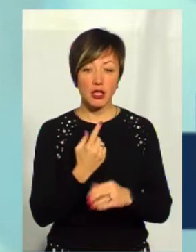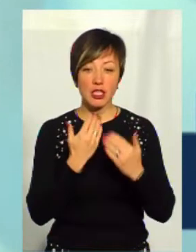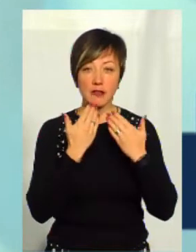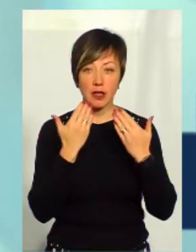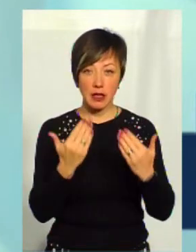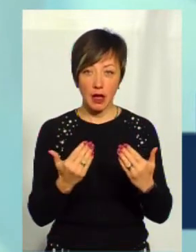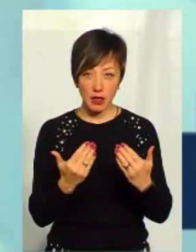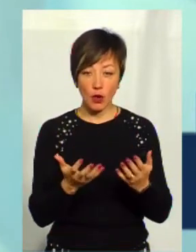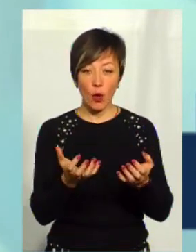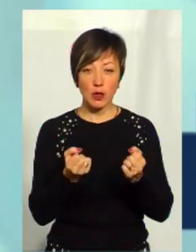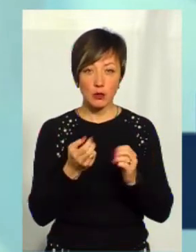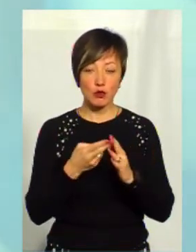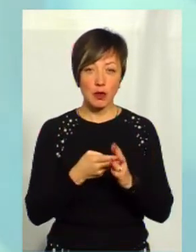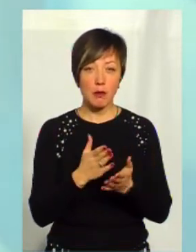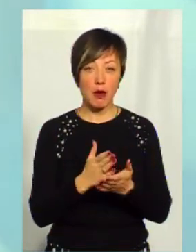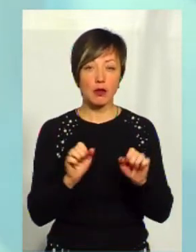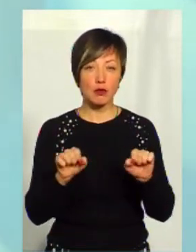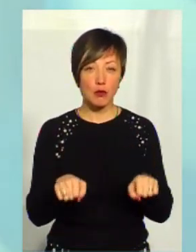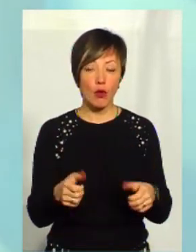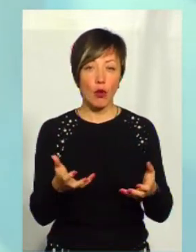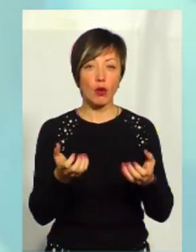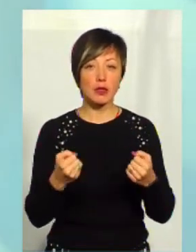субсидій з січня місяця, мали змогу отримати